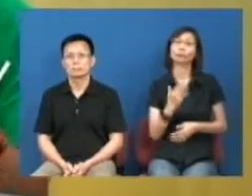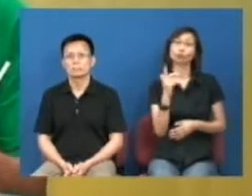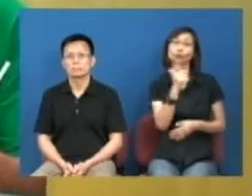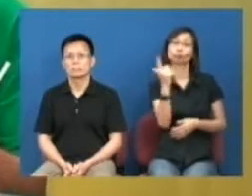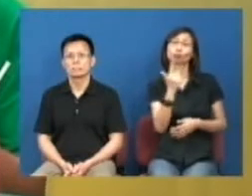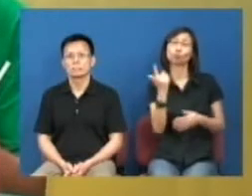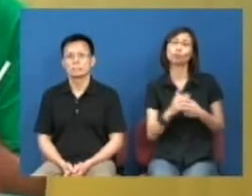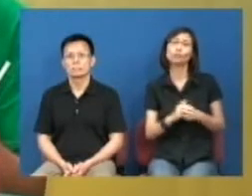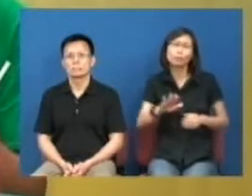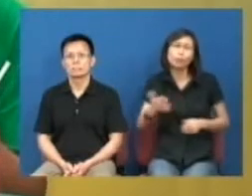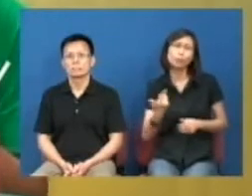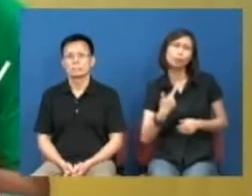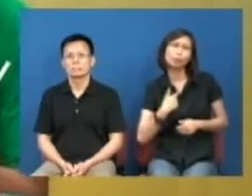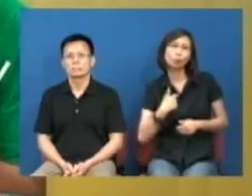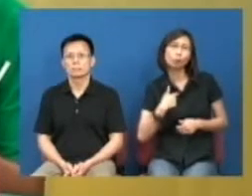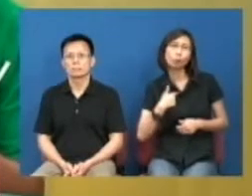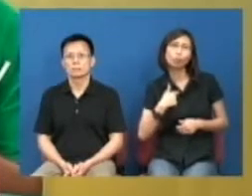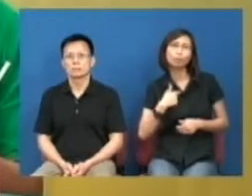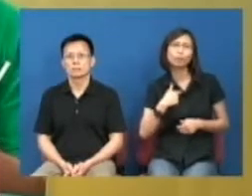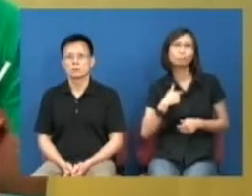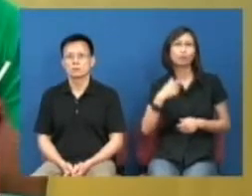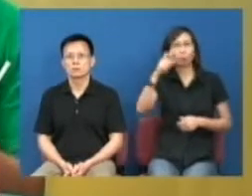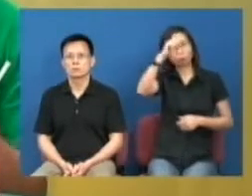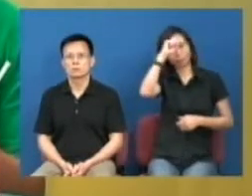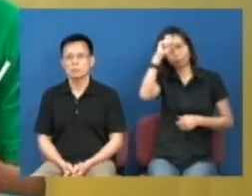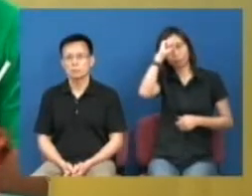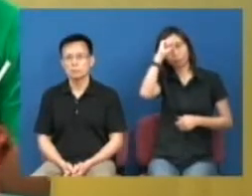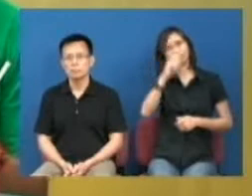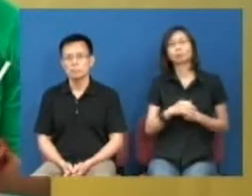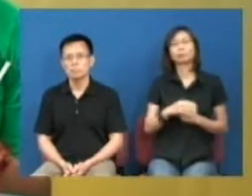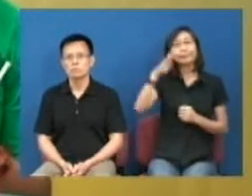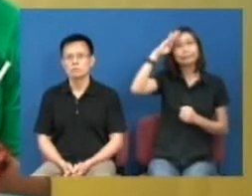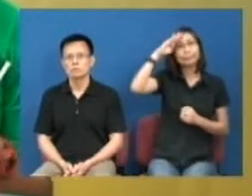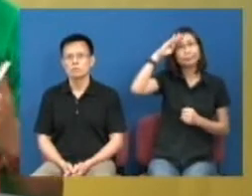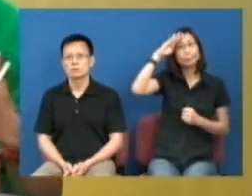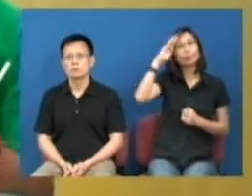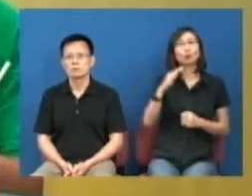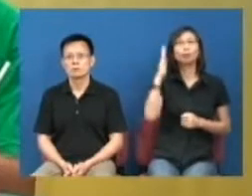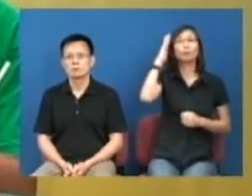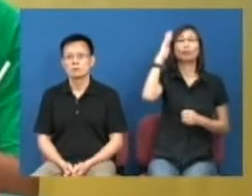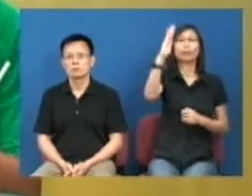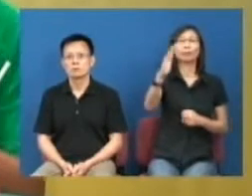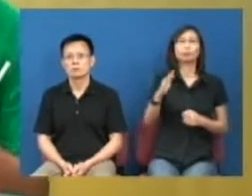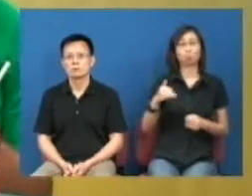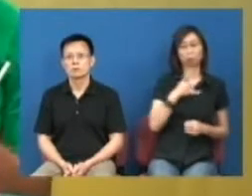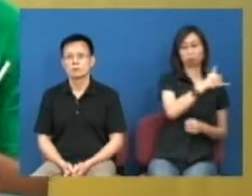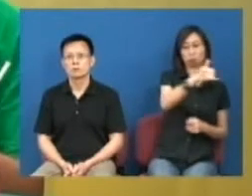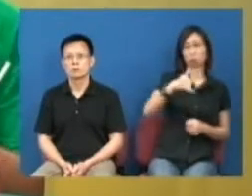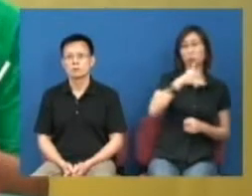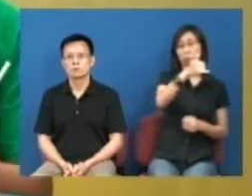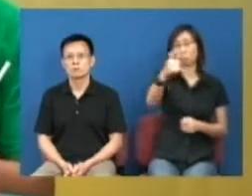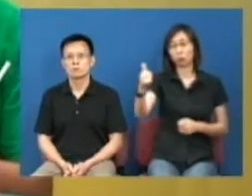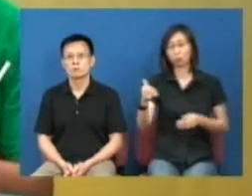那晚我最深印象的一件事就是，既然警方希望透過一些迂迴路線希望控制個